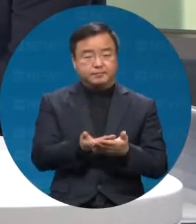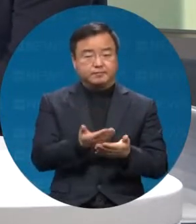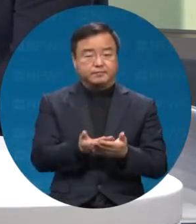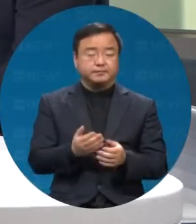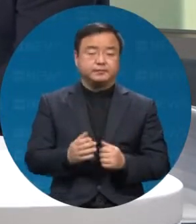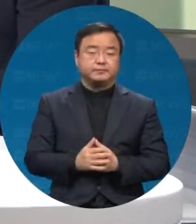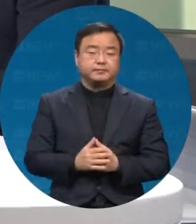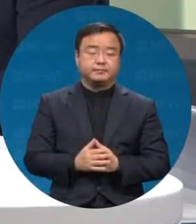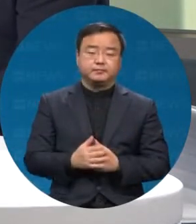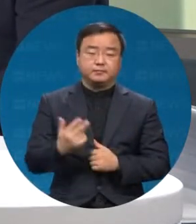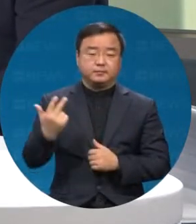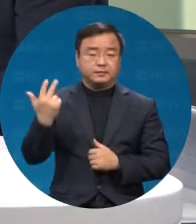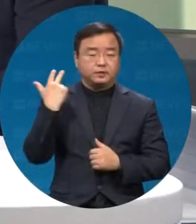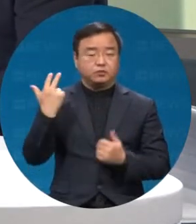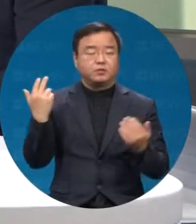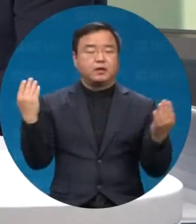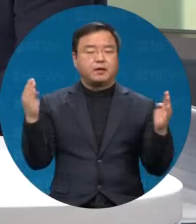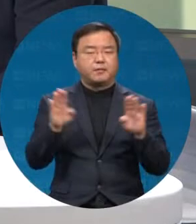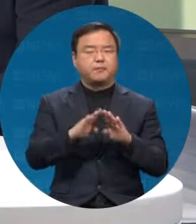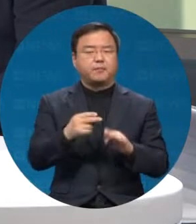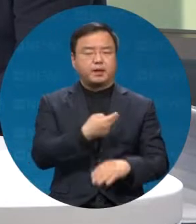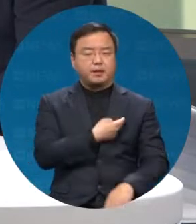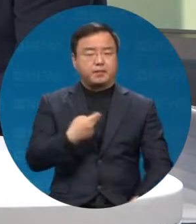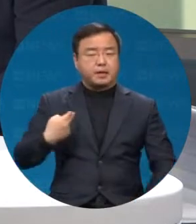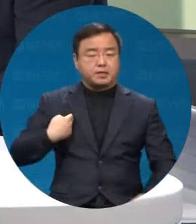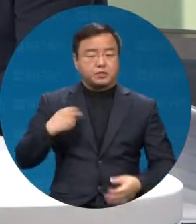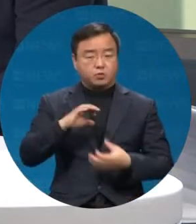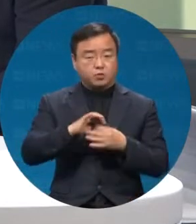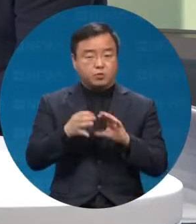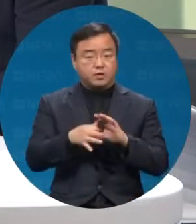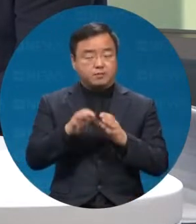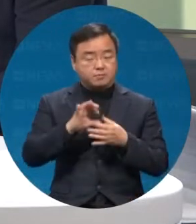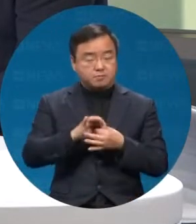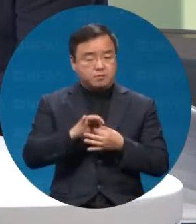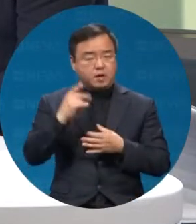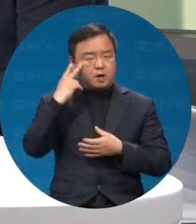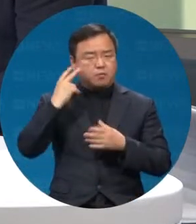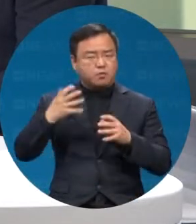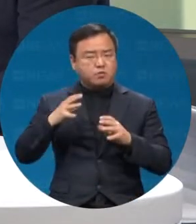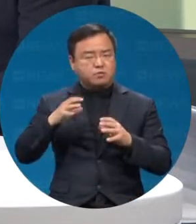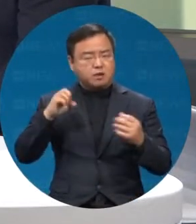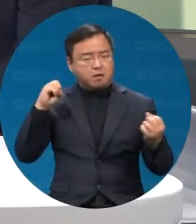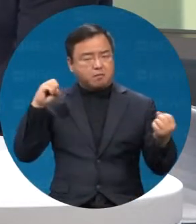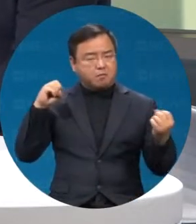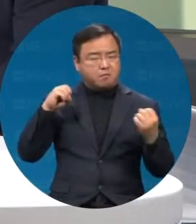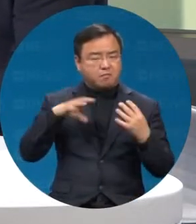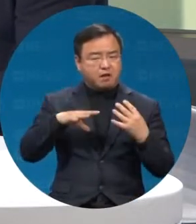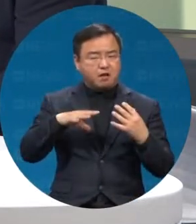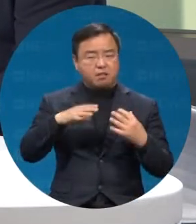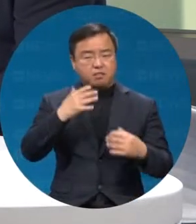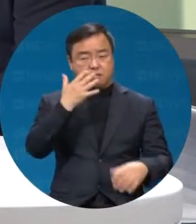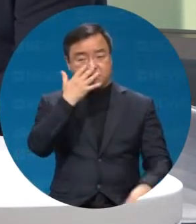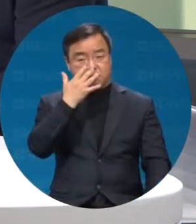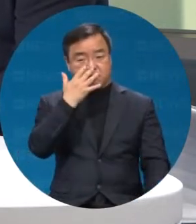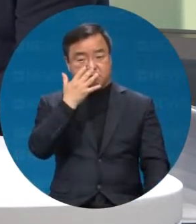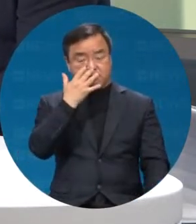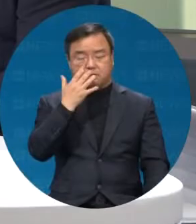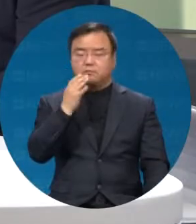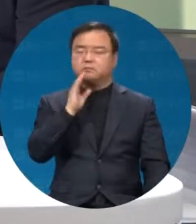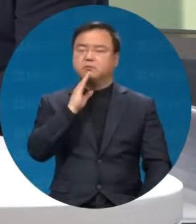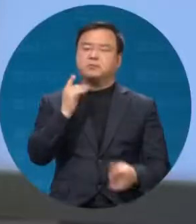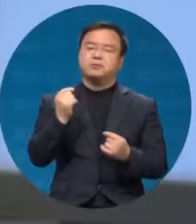지난주 막을 내린 베이징올림픽 얘기를 좀 해 볼까요 미국에서 굉장히 반응이 뜨뜻미지근 했네요 그렇습니다 미국 현지에서